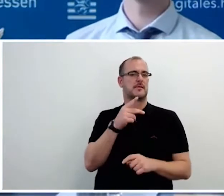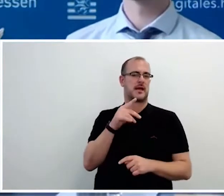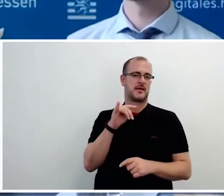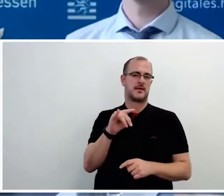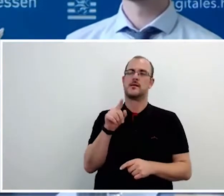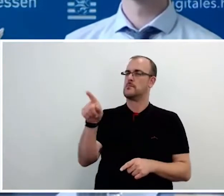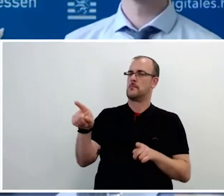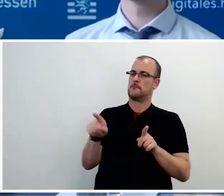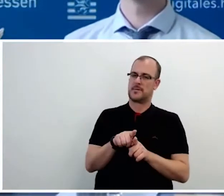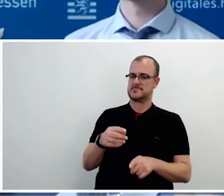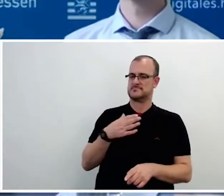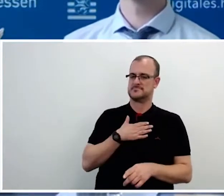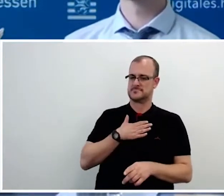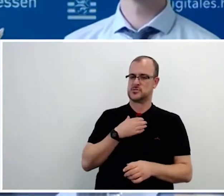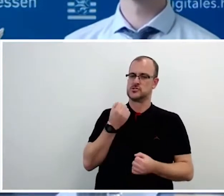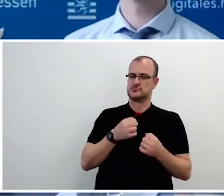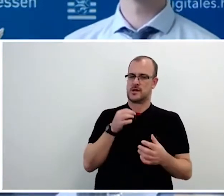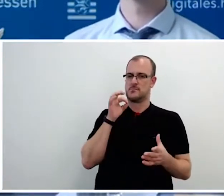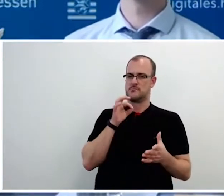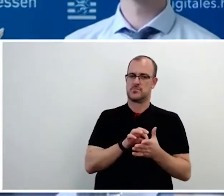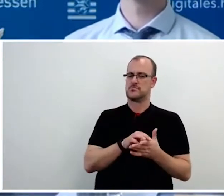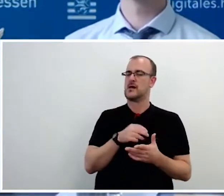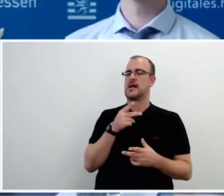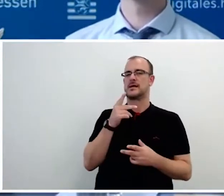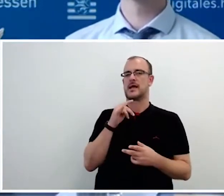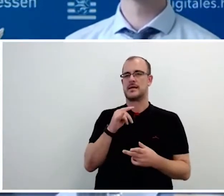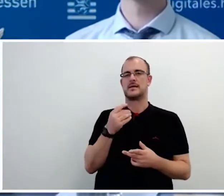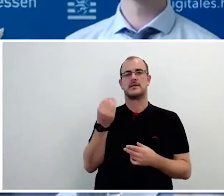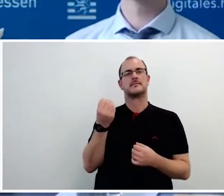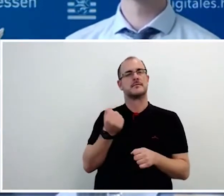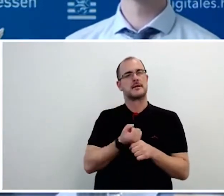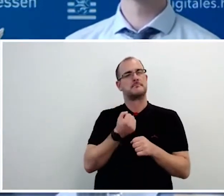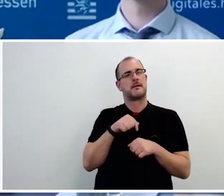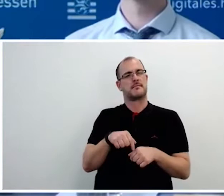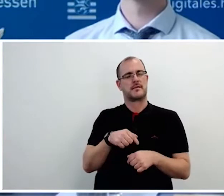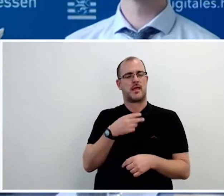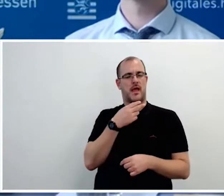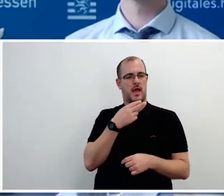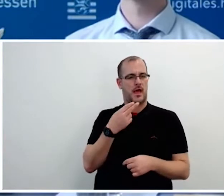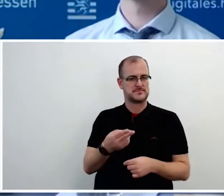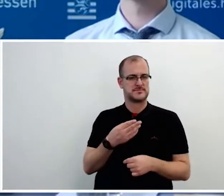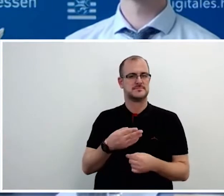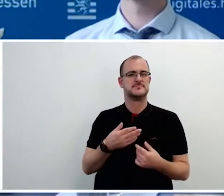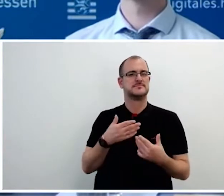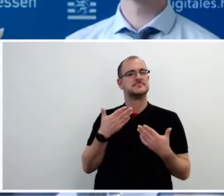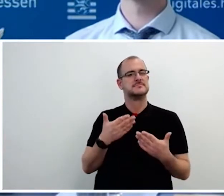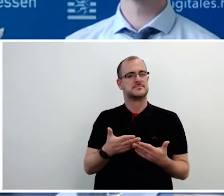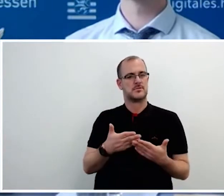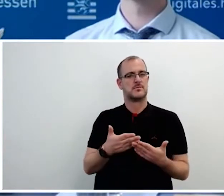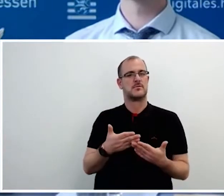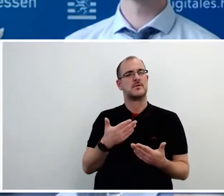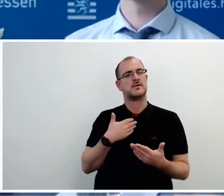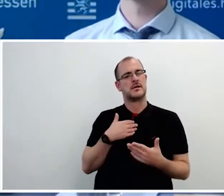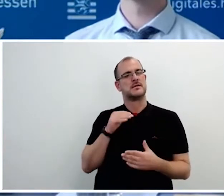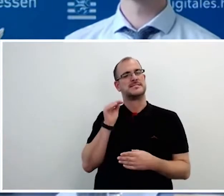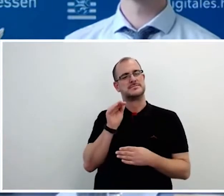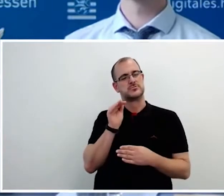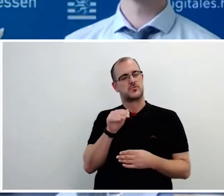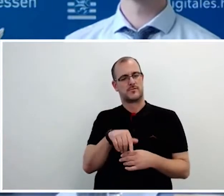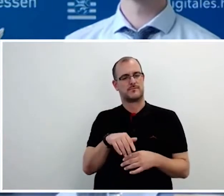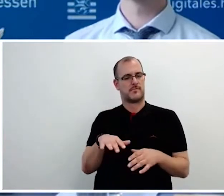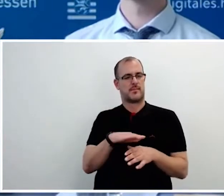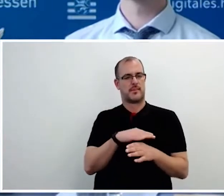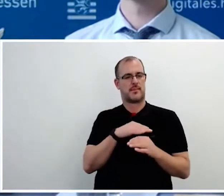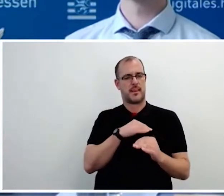in unseren Schwerpunkt, nämlich KI Made in Hessen. Das ist etwas, wo wir die Zukunft des Landes so